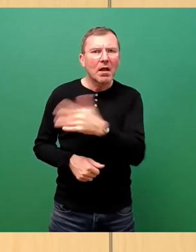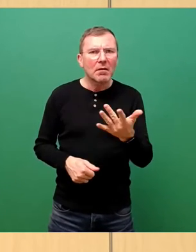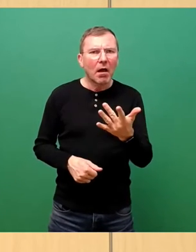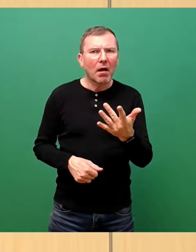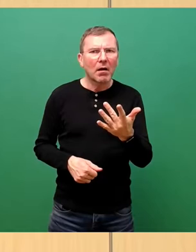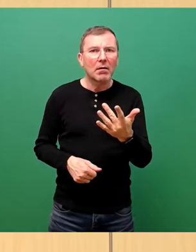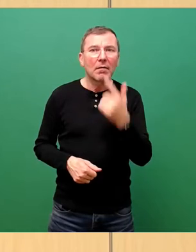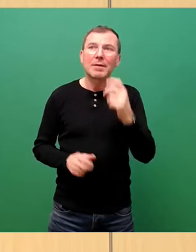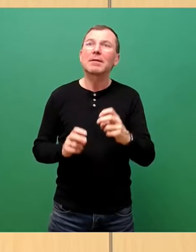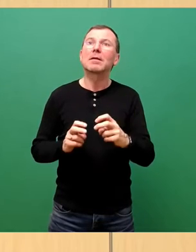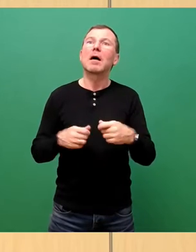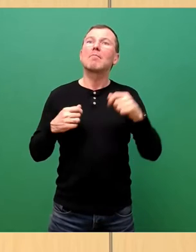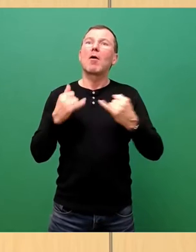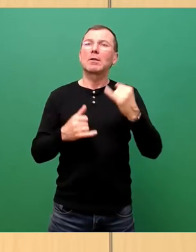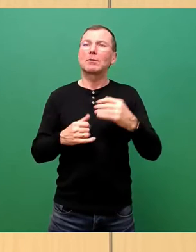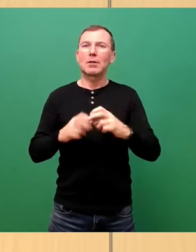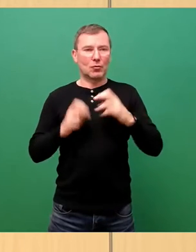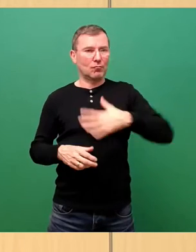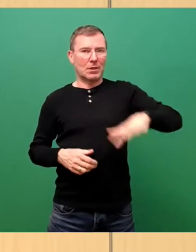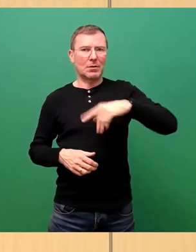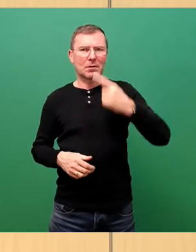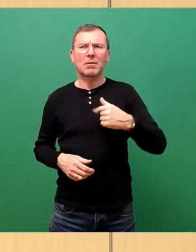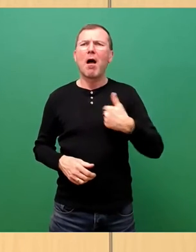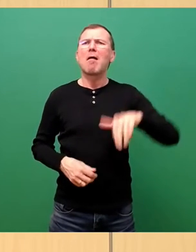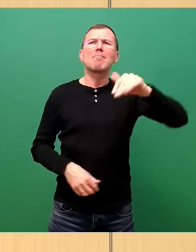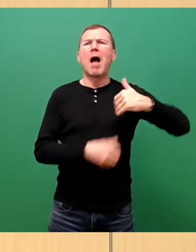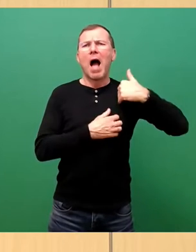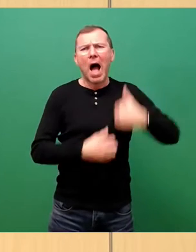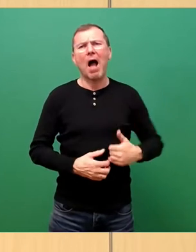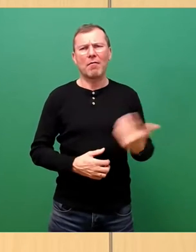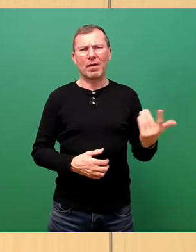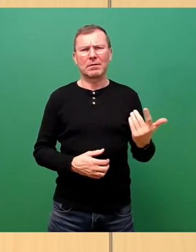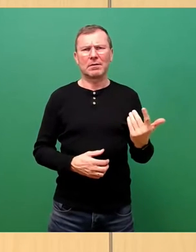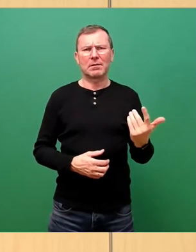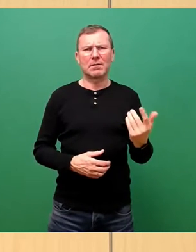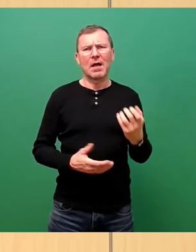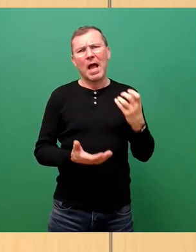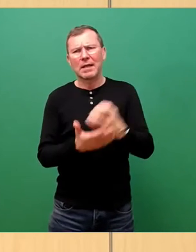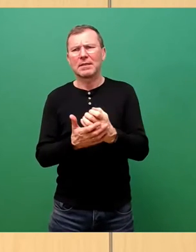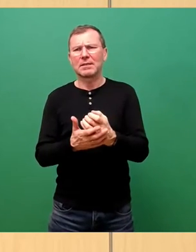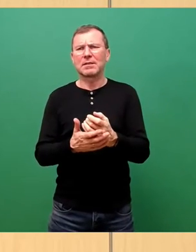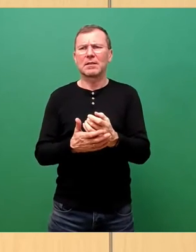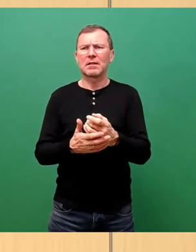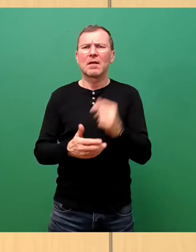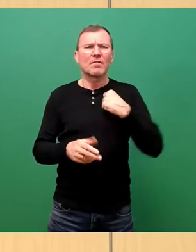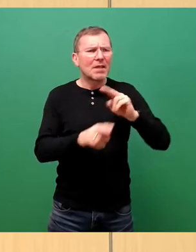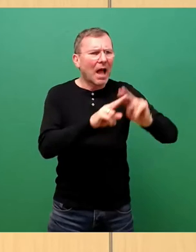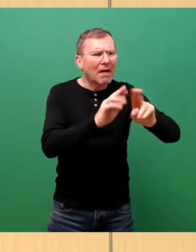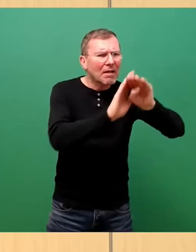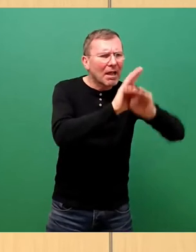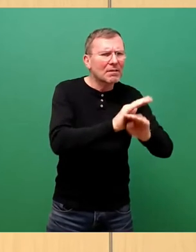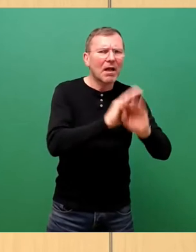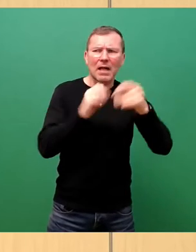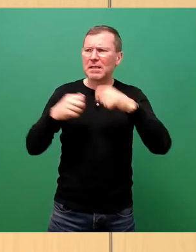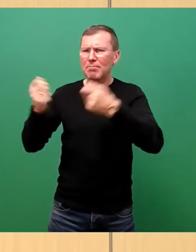heimische Bauindustrie über Jahre hinweg mehr Aufwand in die Bereinigung dieser Regelung als in das eigentliche Baugeschäft gesteckt hat, ist das ein Hilferuf.